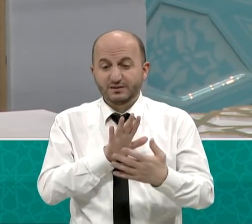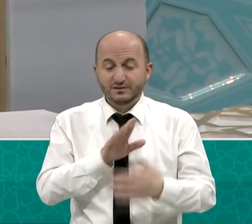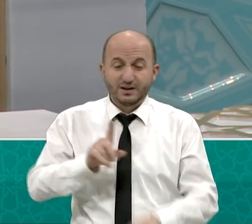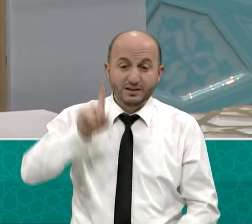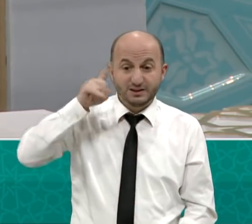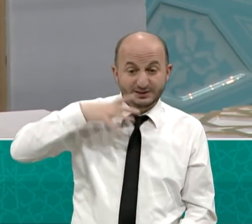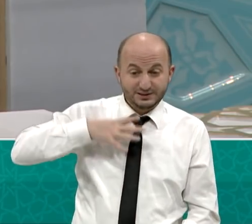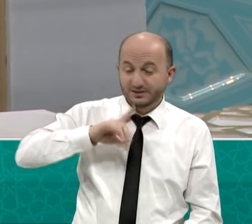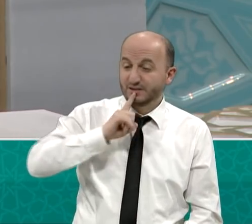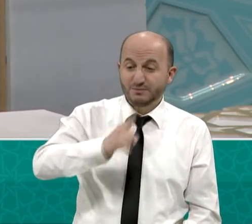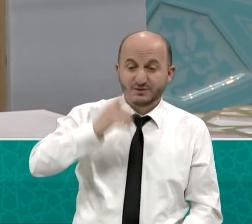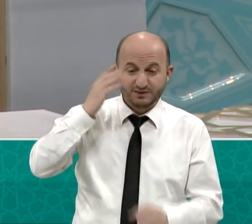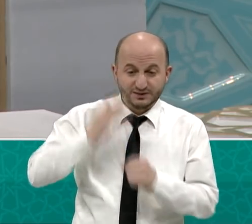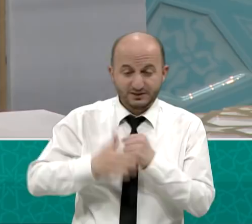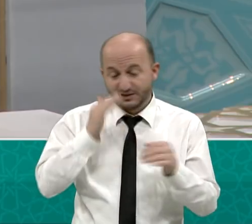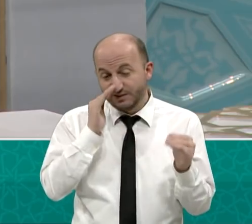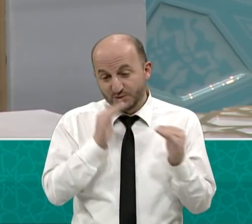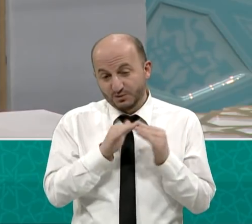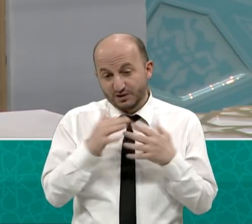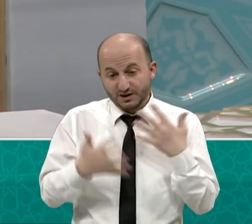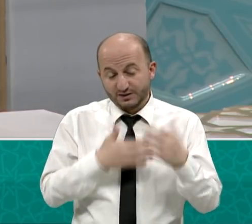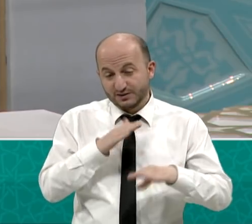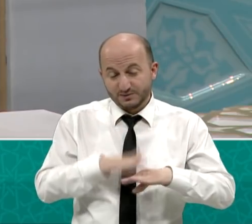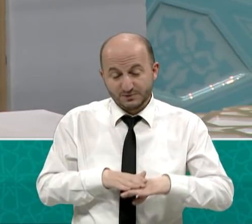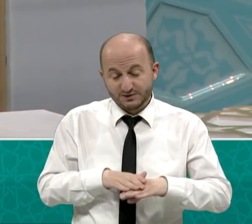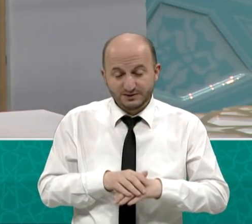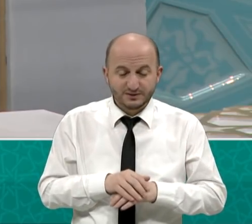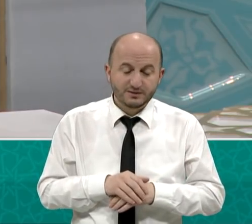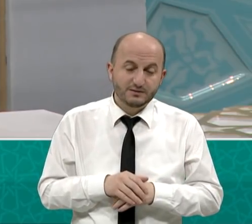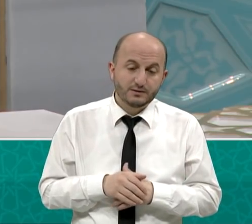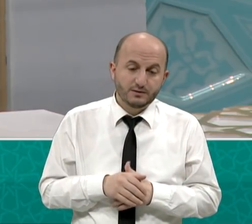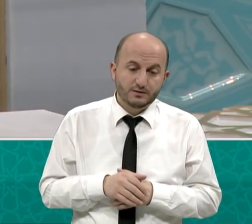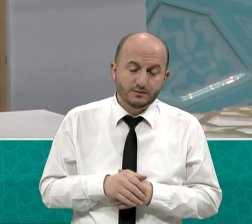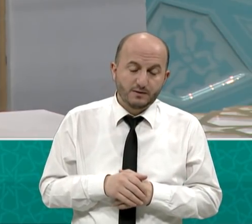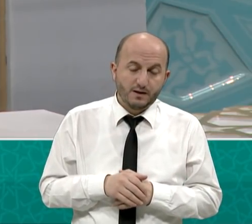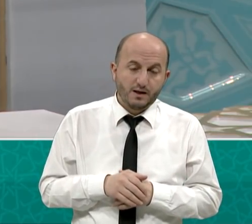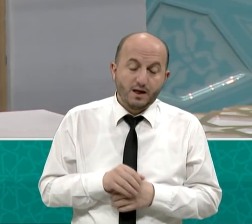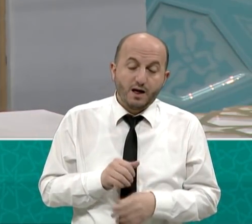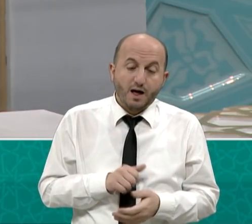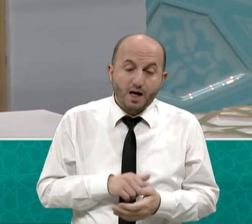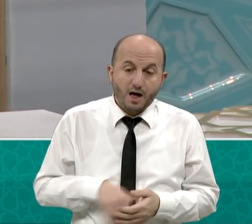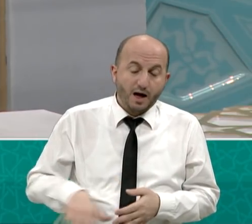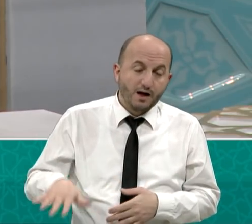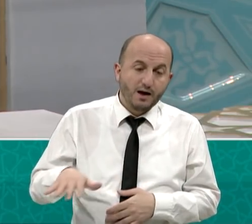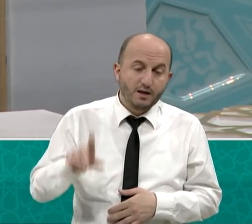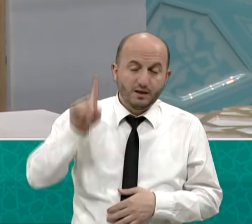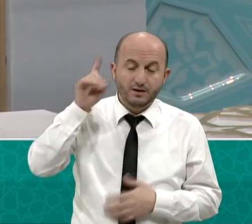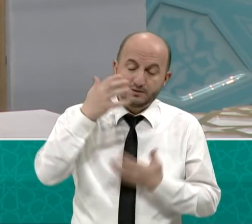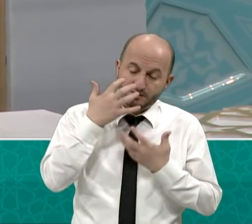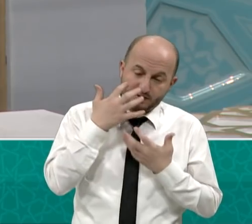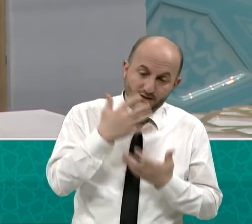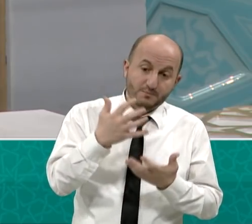istediği emir ve yasaklara uygun olarak hareket etmesi durumunda, efendim, bunların her biri rahmeti